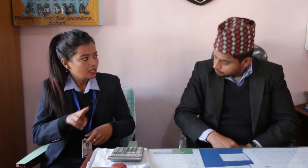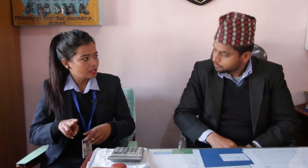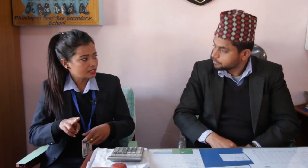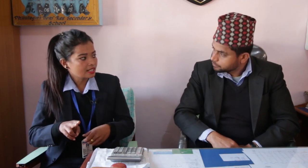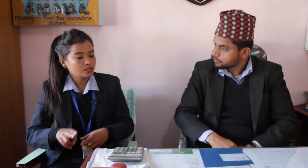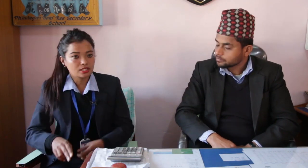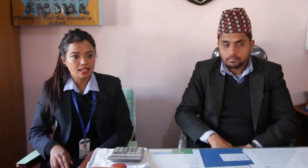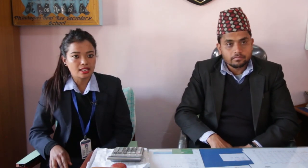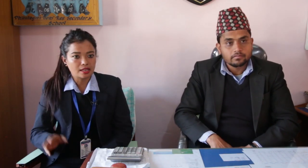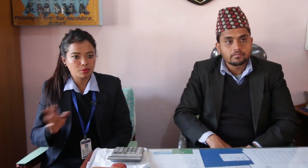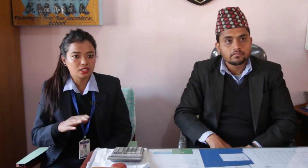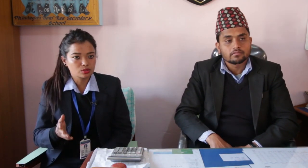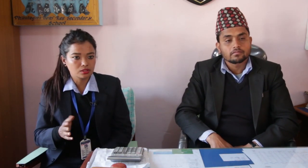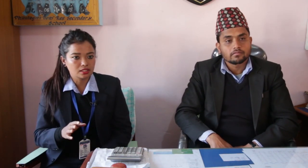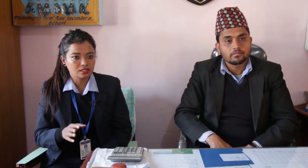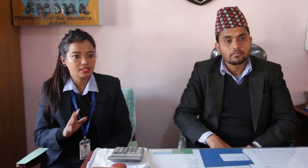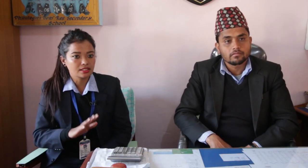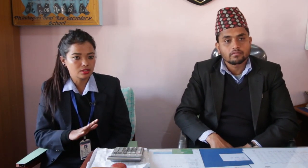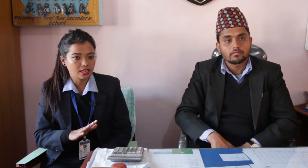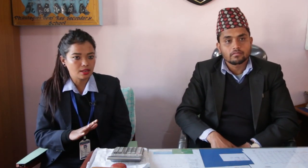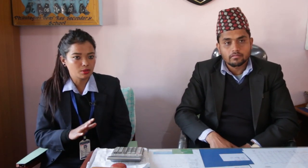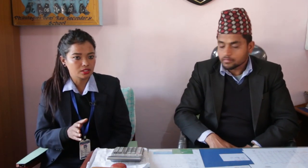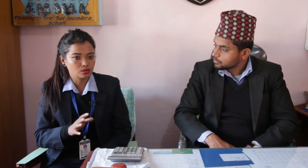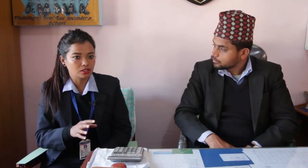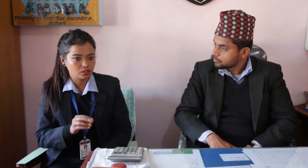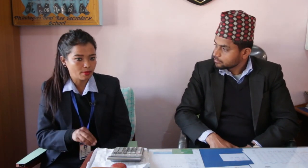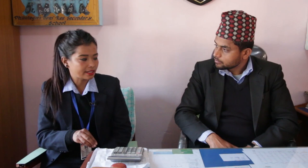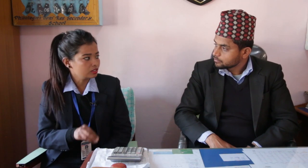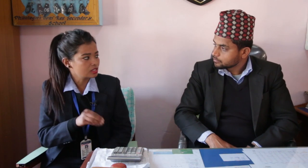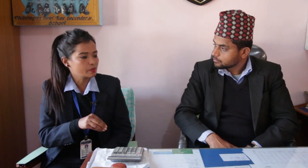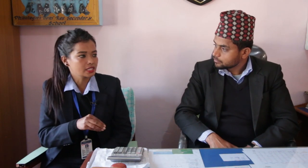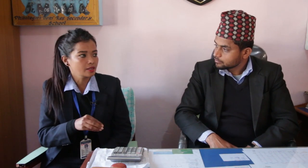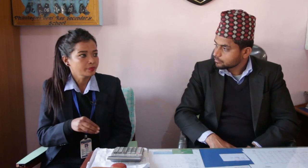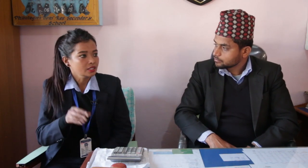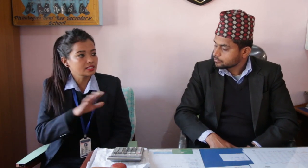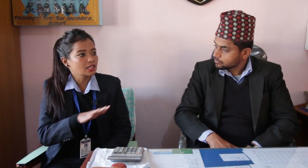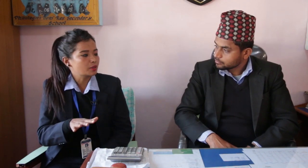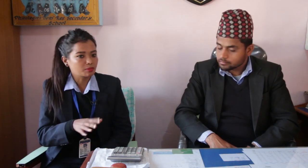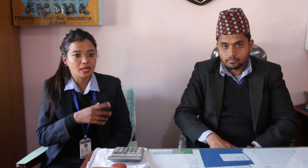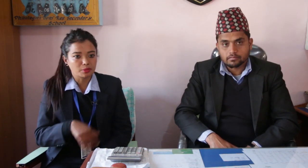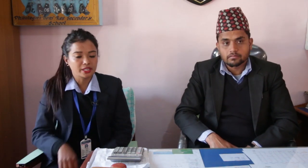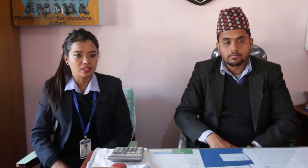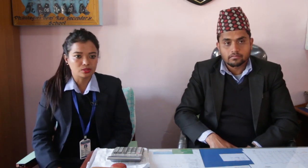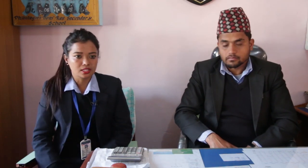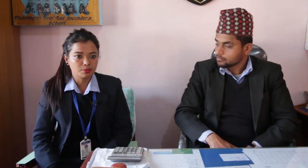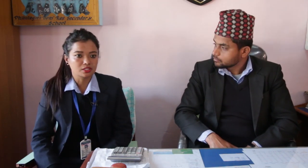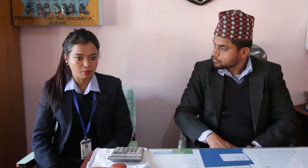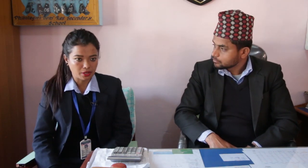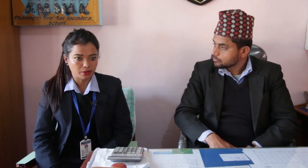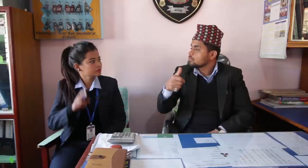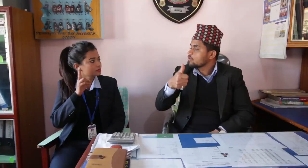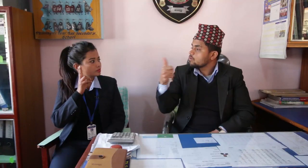अपोर नुदत साथ थ्यााकाई सघ्यक्वांस